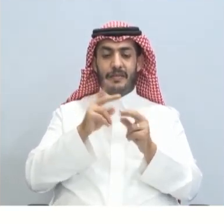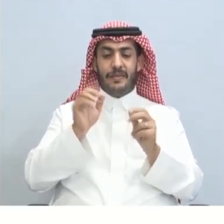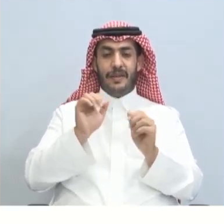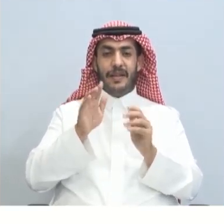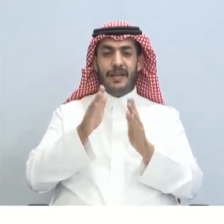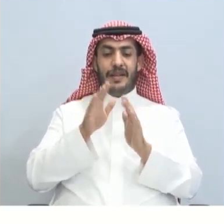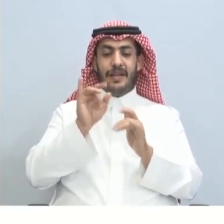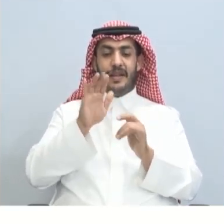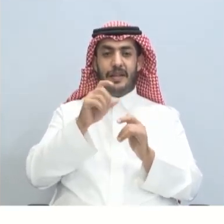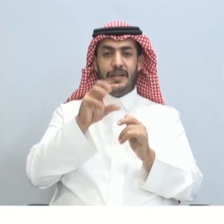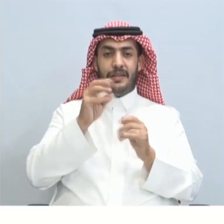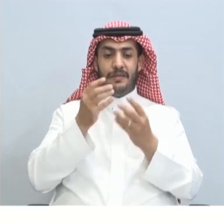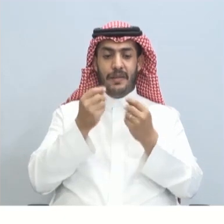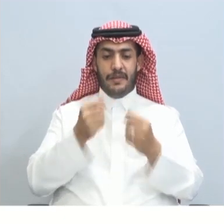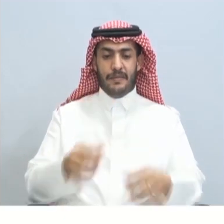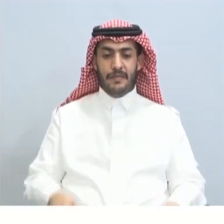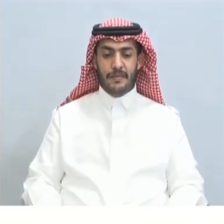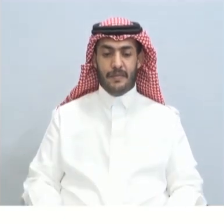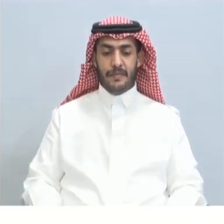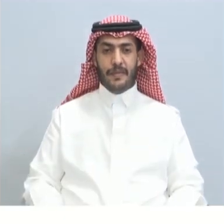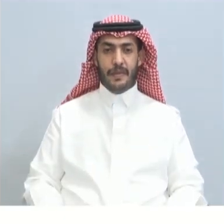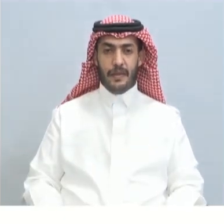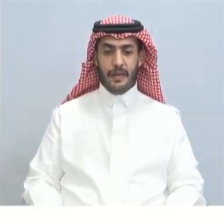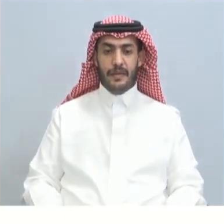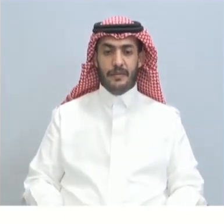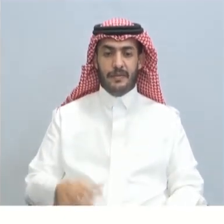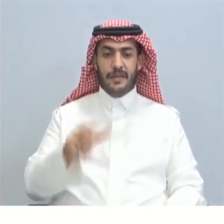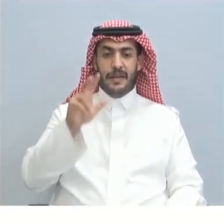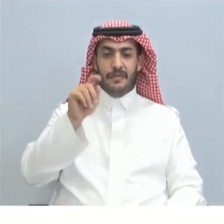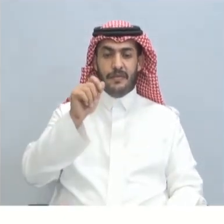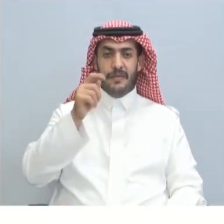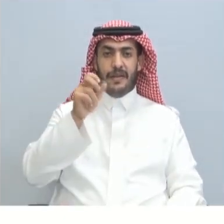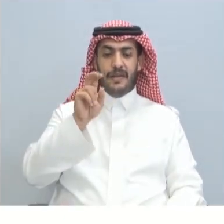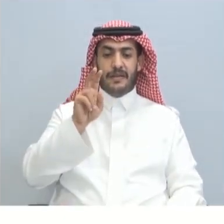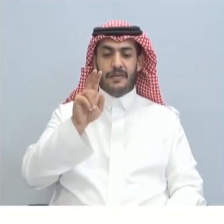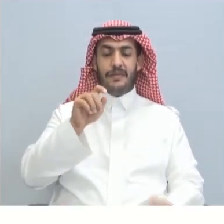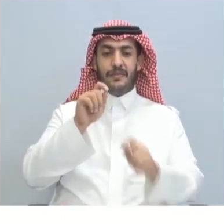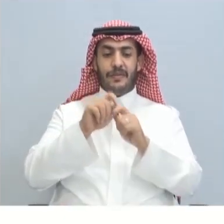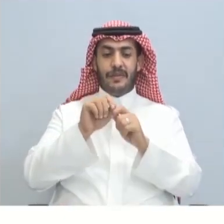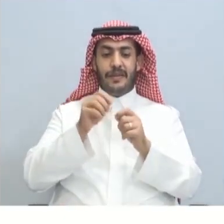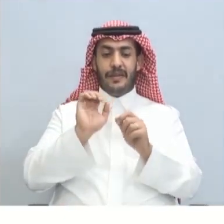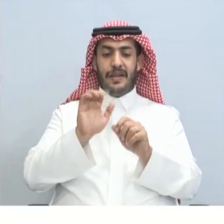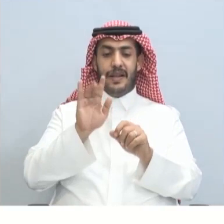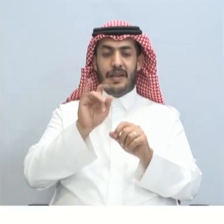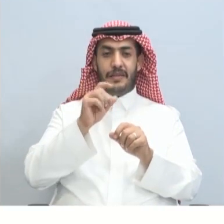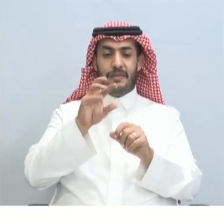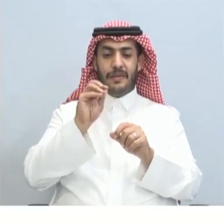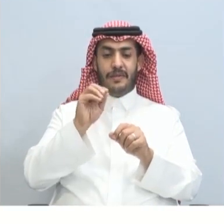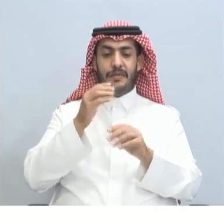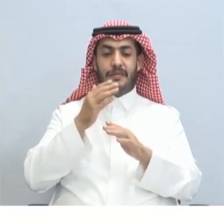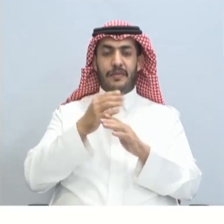وكذلك في صناعه الاسمده بالنسبه للفوسفات يستعمل في صناعه